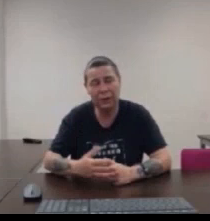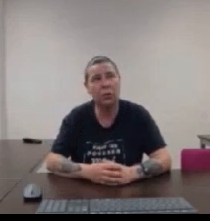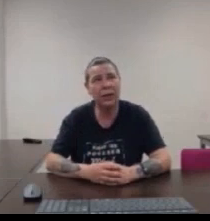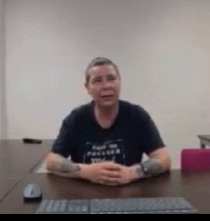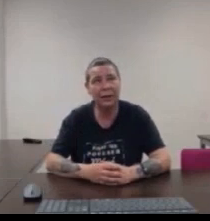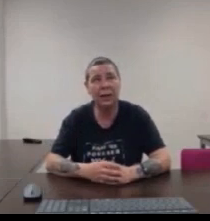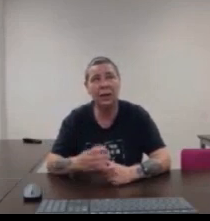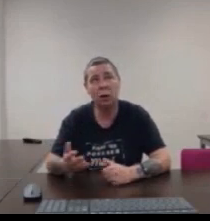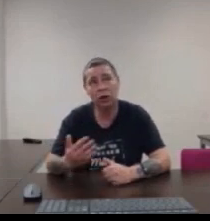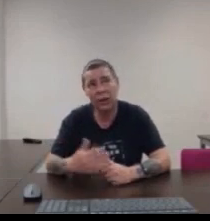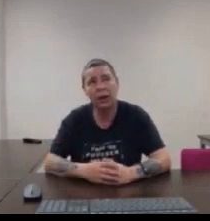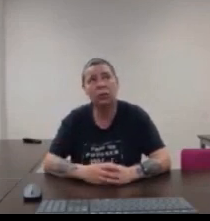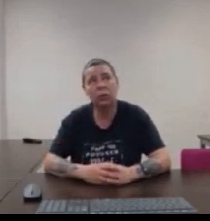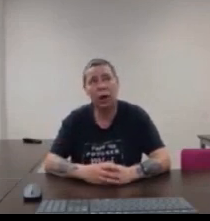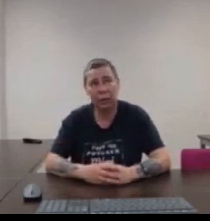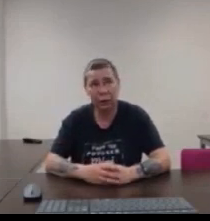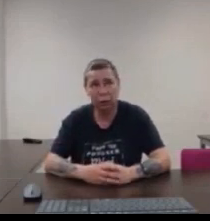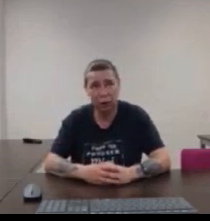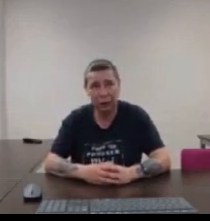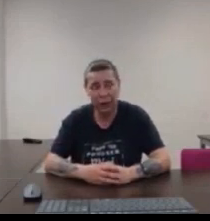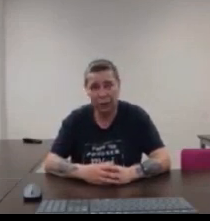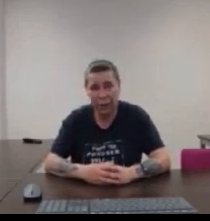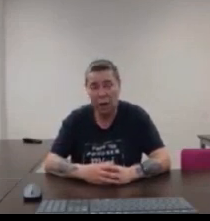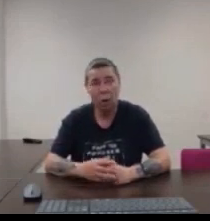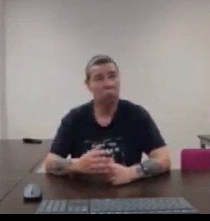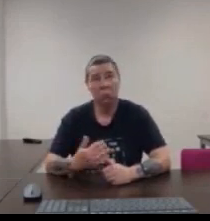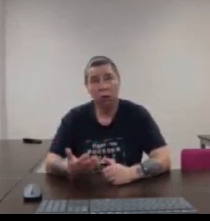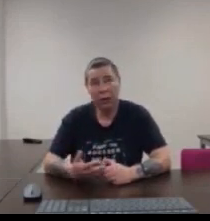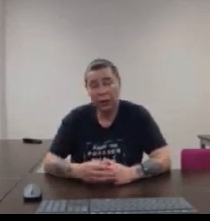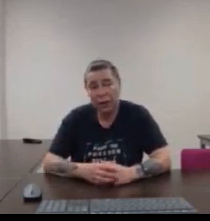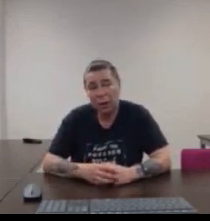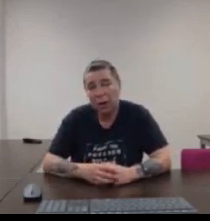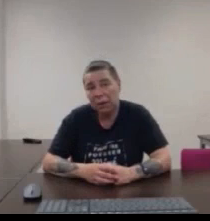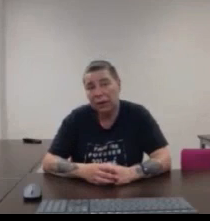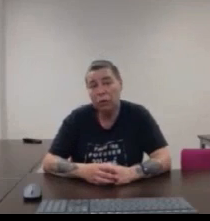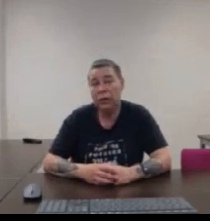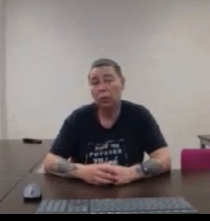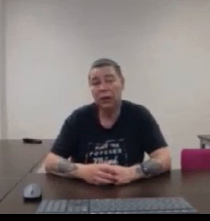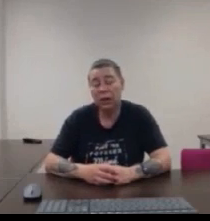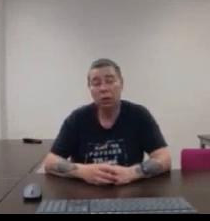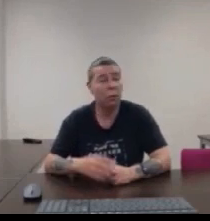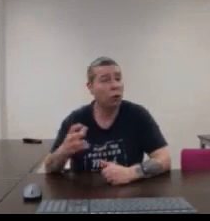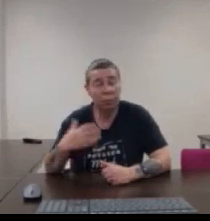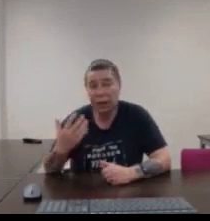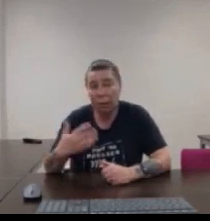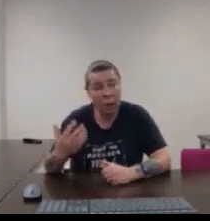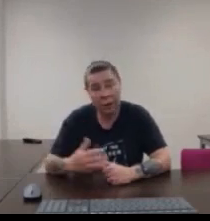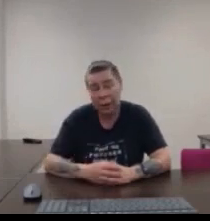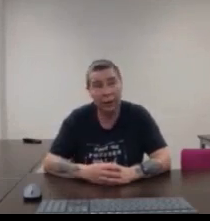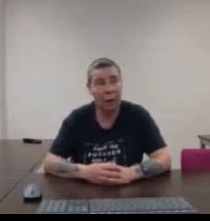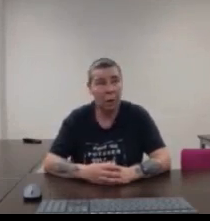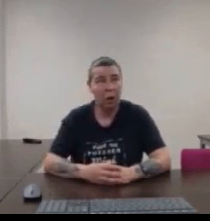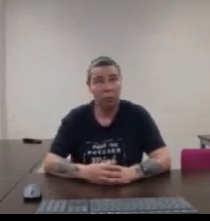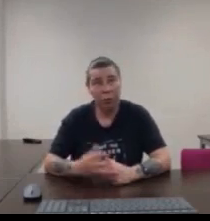pas suffisamment hydraté. Et en général, quand un syndrome de l'œil sec est révélé, le médecin va dire, mettez-vous du sérum Phi régulièrement de manière